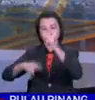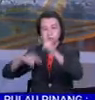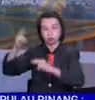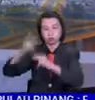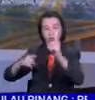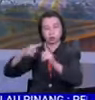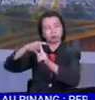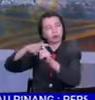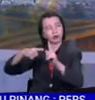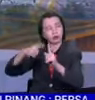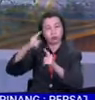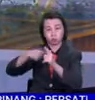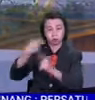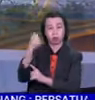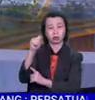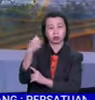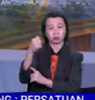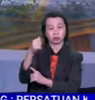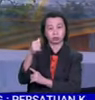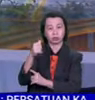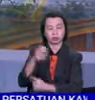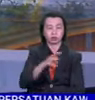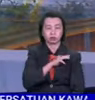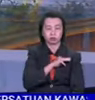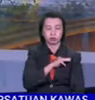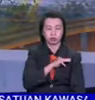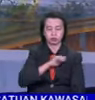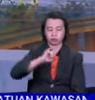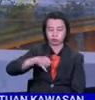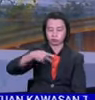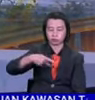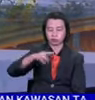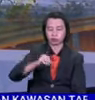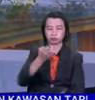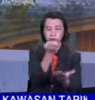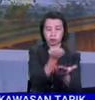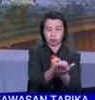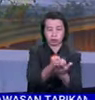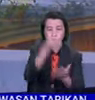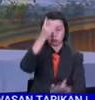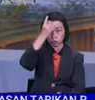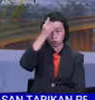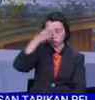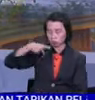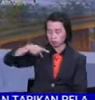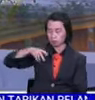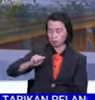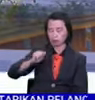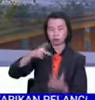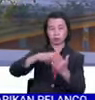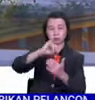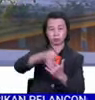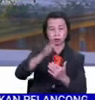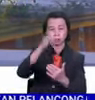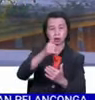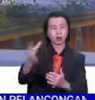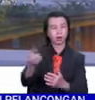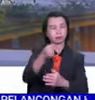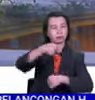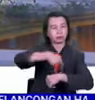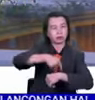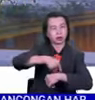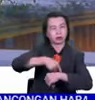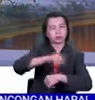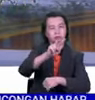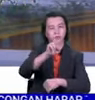pertengahan Oktober depan. Jelas Menteri di Jabatan Perdana Menteri Ekonomi, Datuk Seri Mustafa Mohamad, projek dijangka mengambil masa